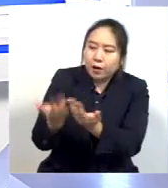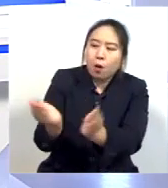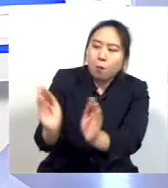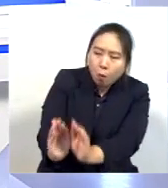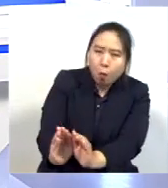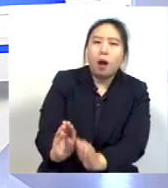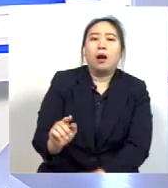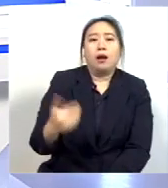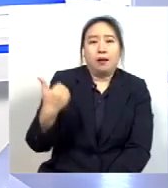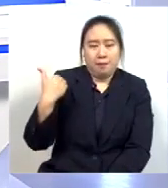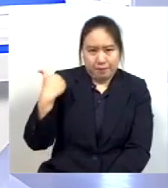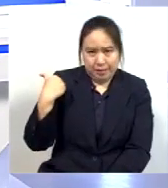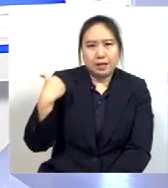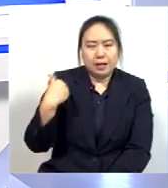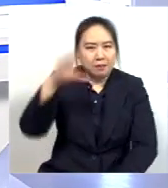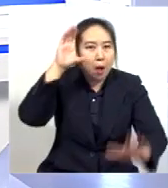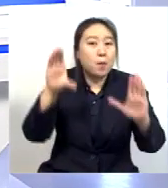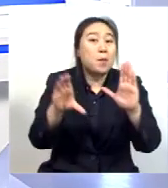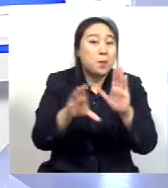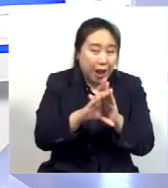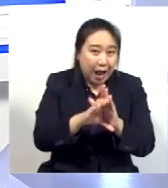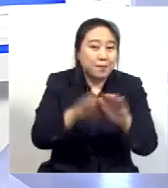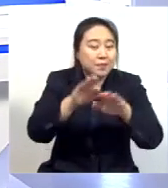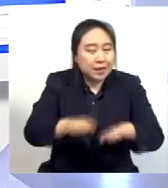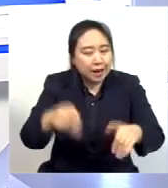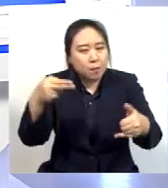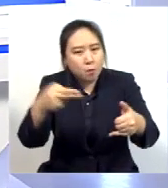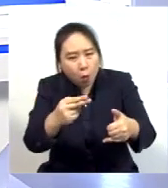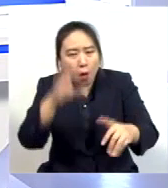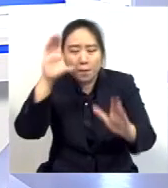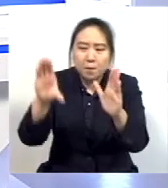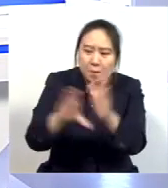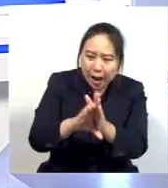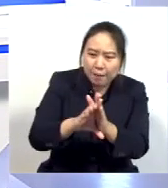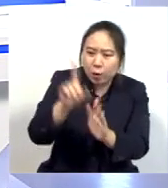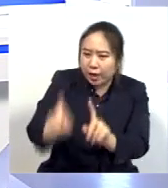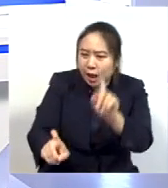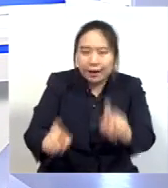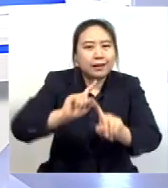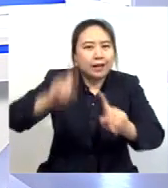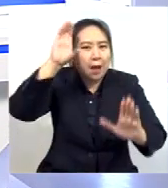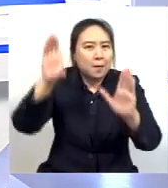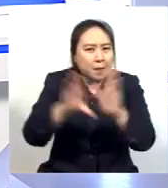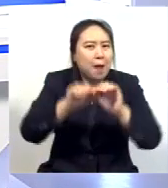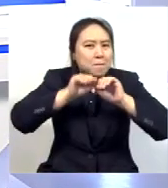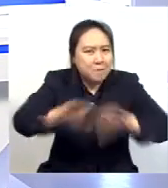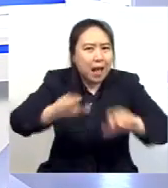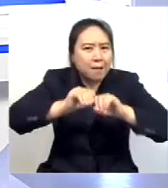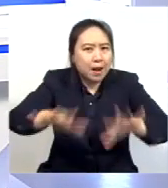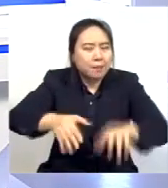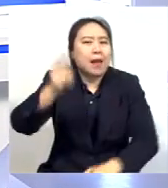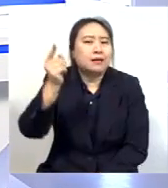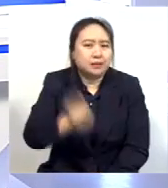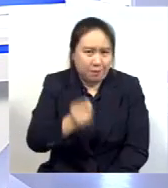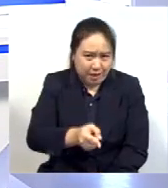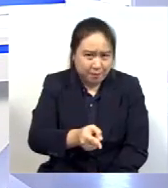แล้วจะมีจำนวนหนึ่งที่นำภาพเหตุการณ์เนี่ยมาโพสต์หรือว่ามาเผยแพร่ซ้ำๆซึ่งการกระทำดังกล่าวเนี่ยแหละค่ะ